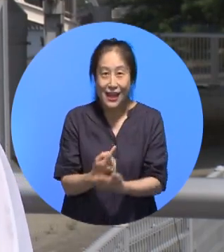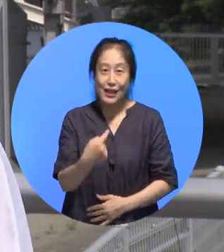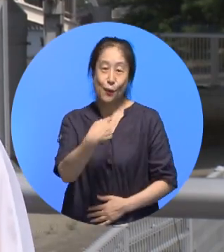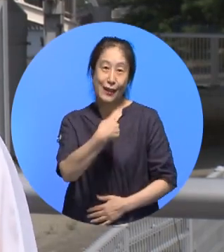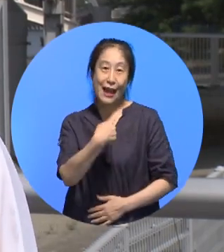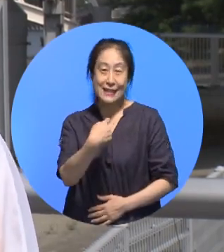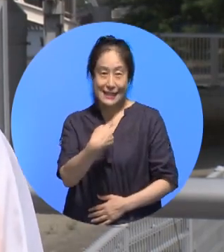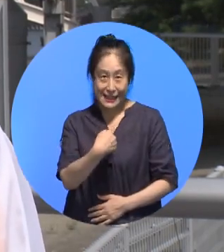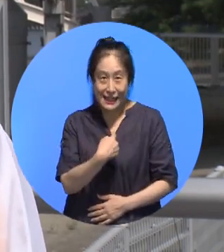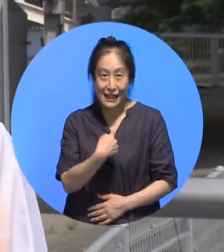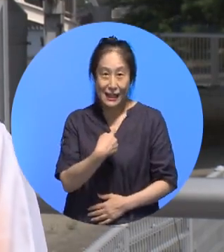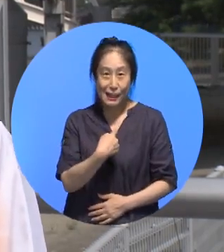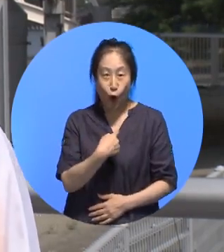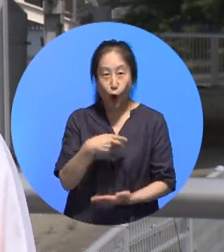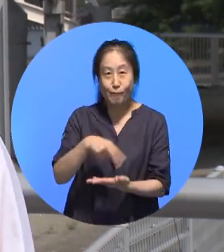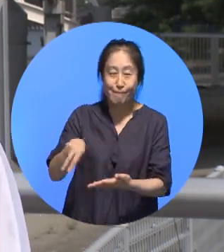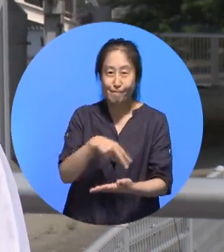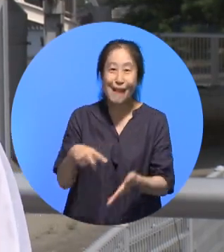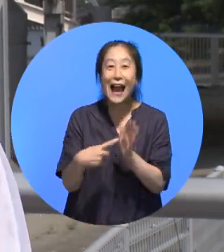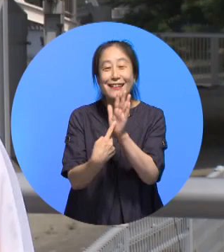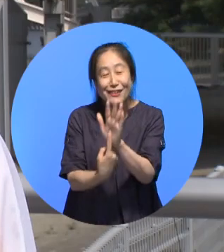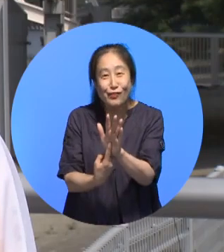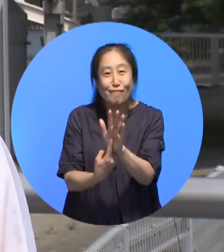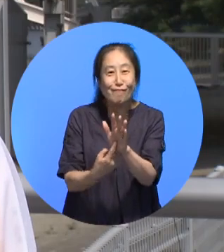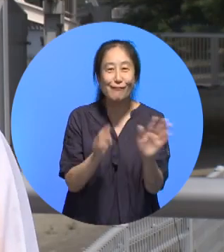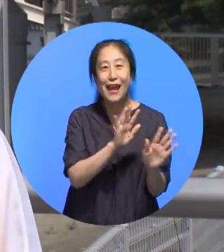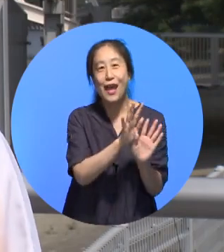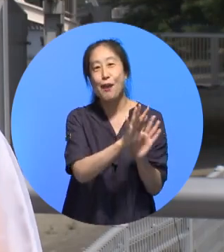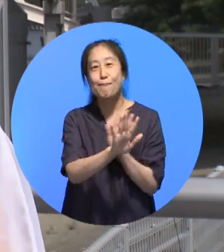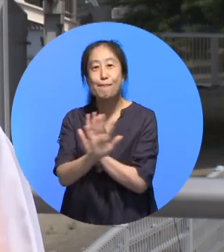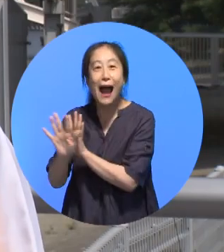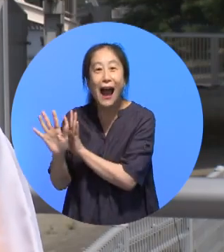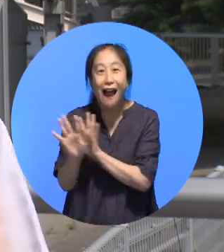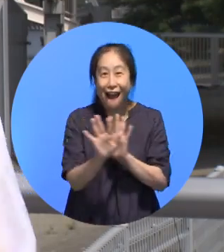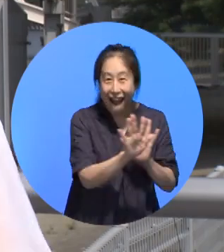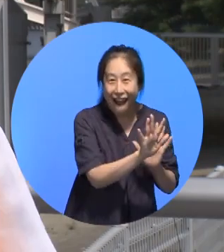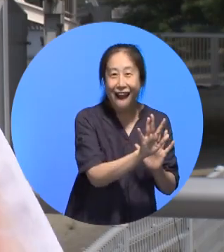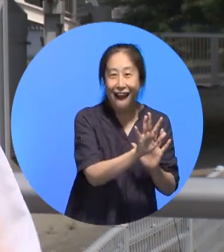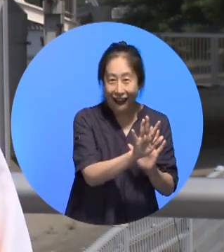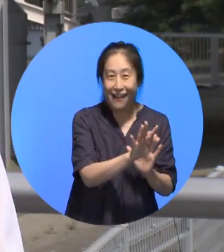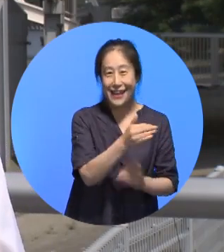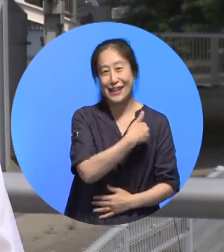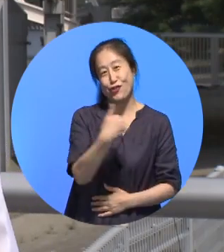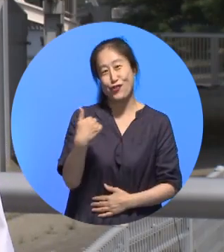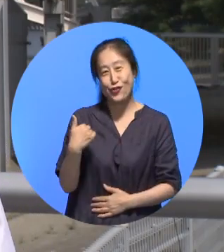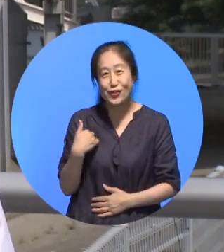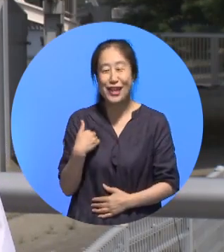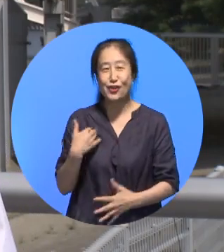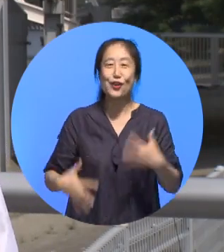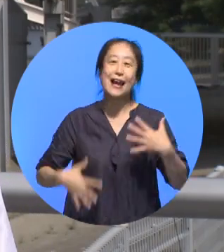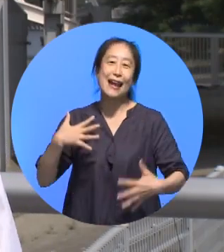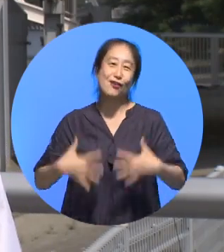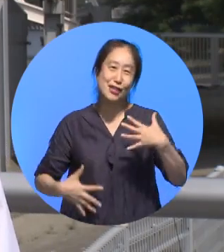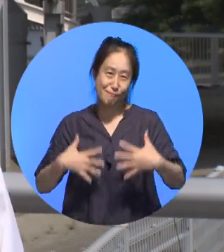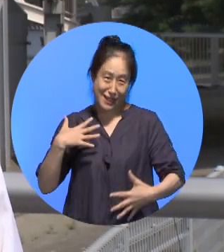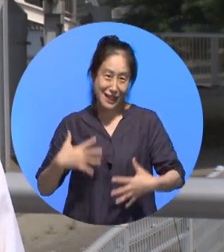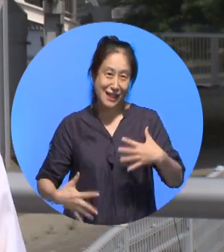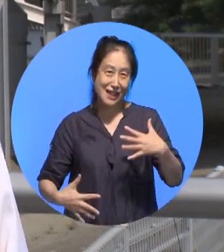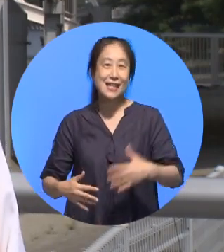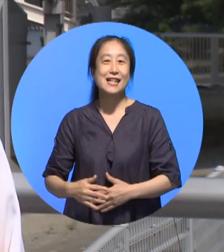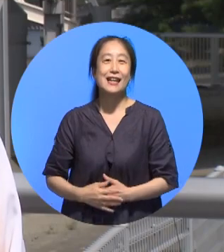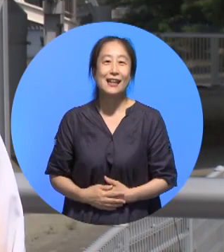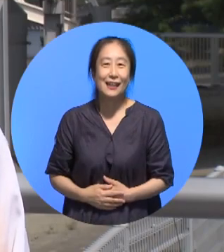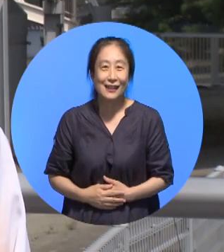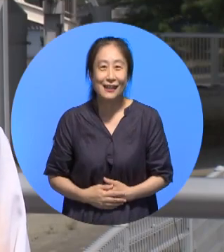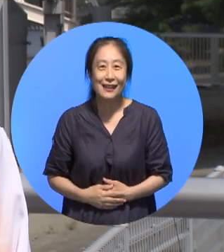ちょっと思い入れがあってで私もこの塩舞であのそのあのロードをあの塩で行けるっていうのがすごく